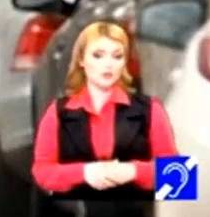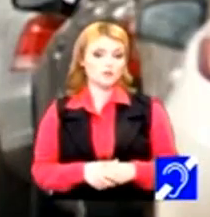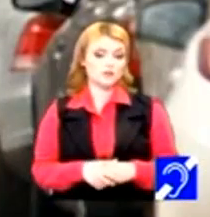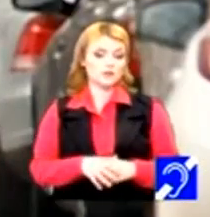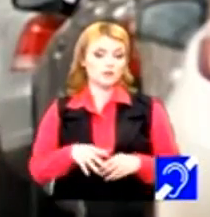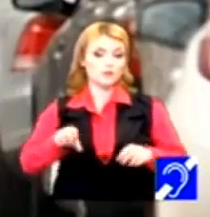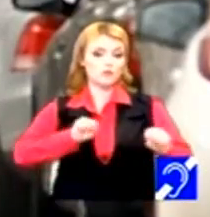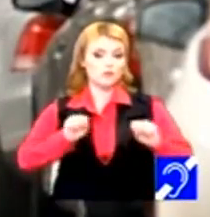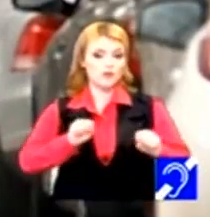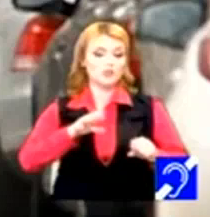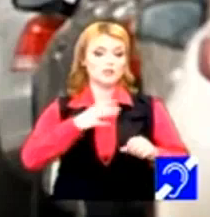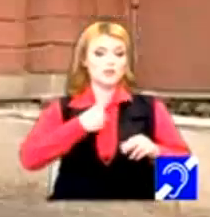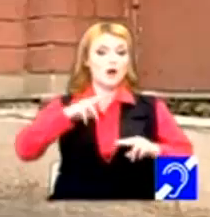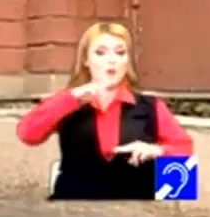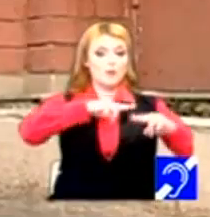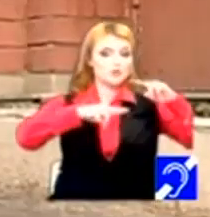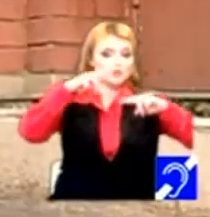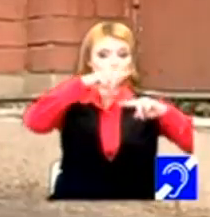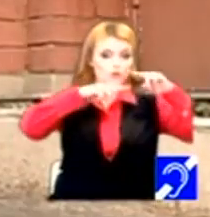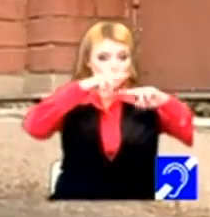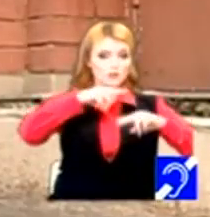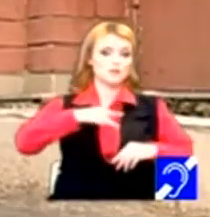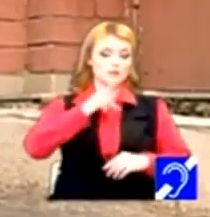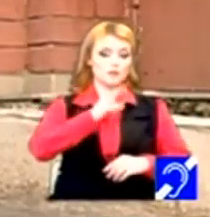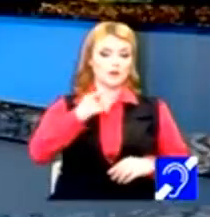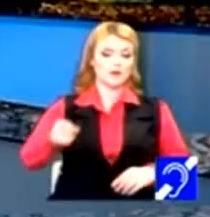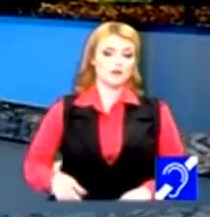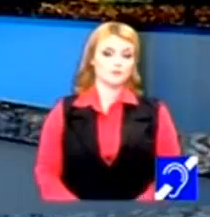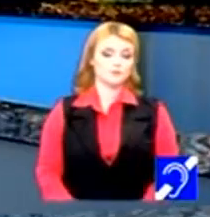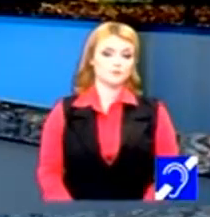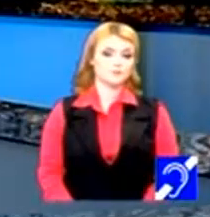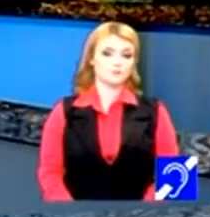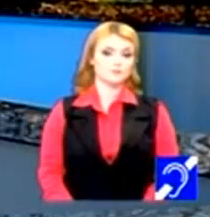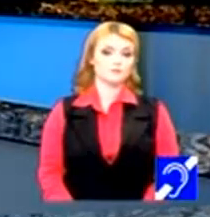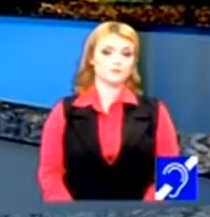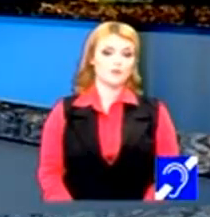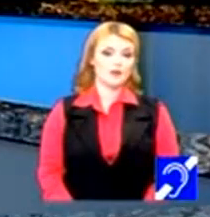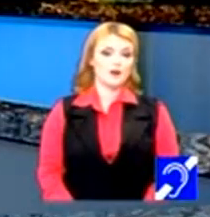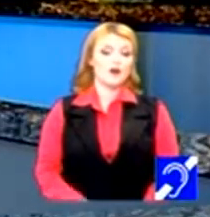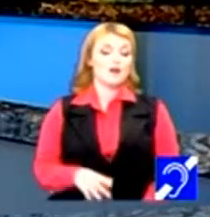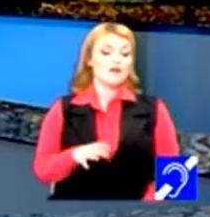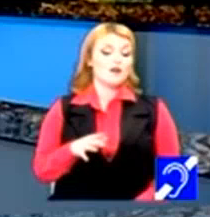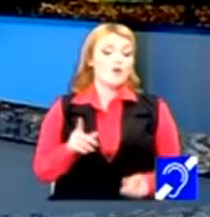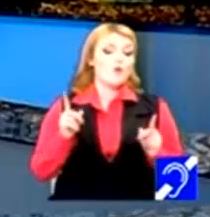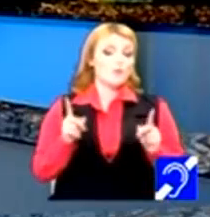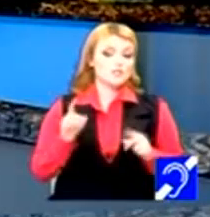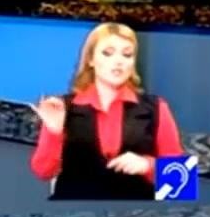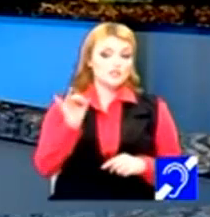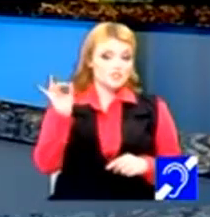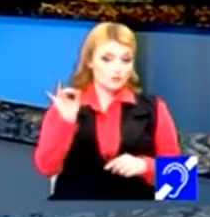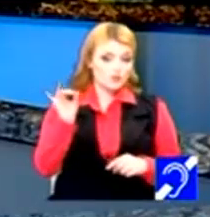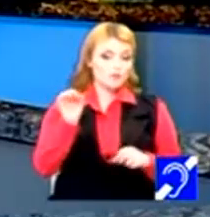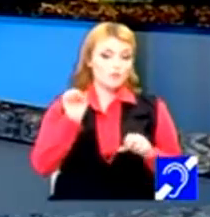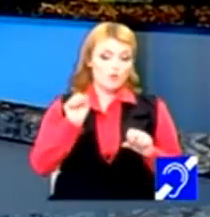5 etaje a garajului pentru amenajarea unei parcări publice. O părticică de istorie riscă să se